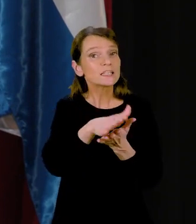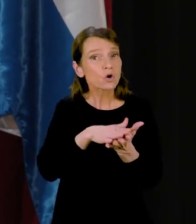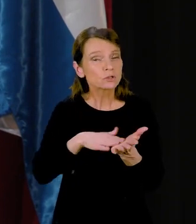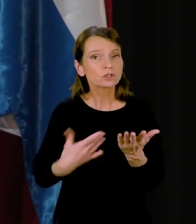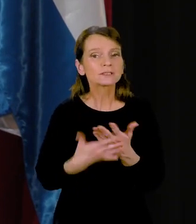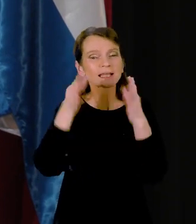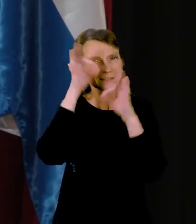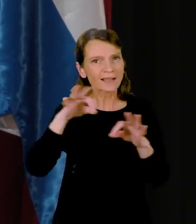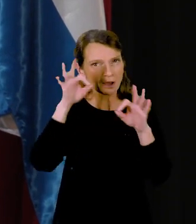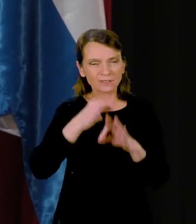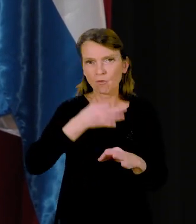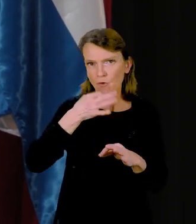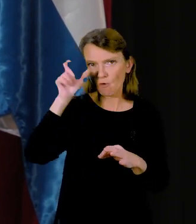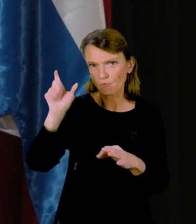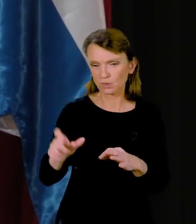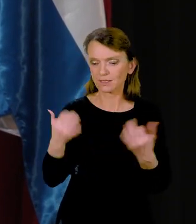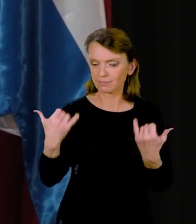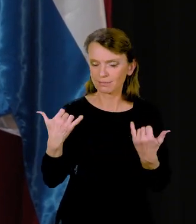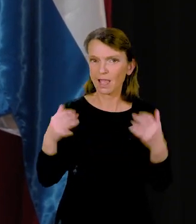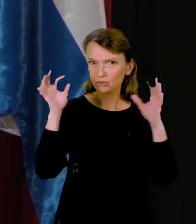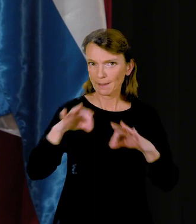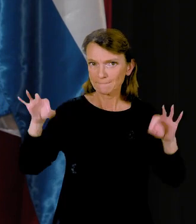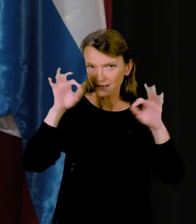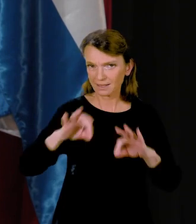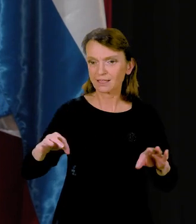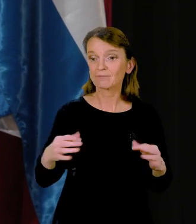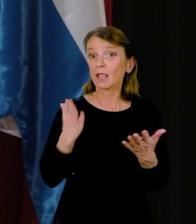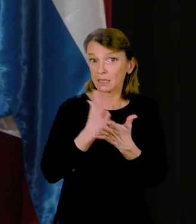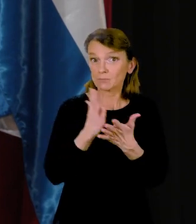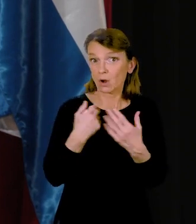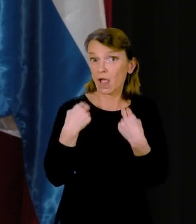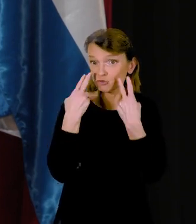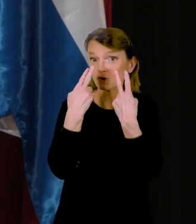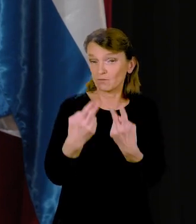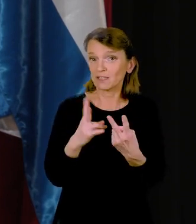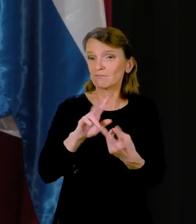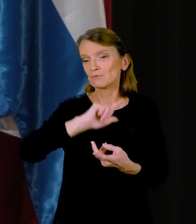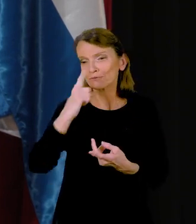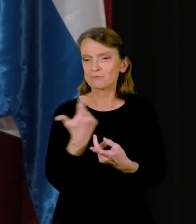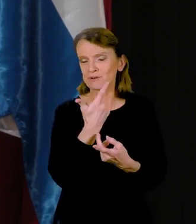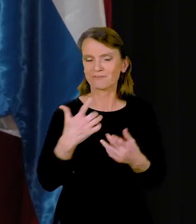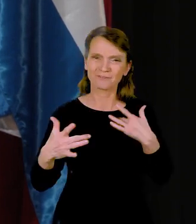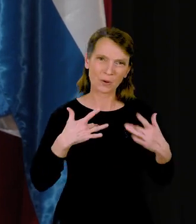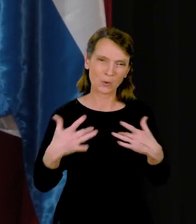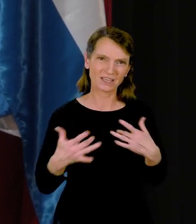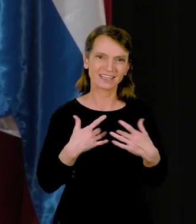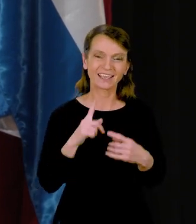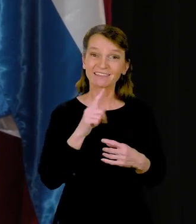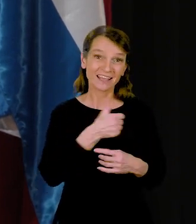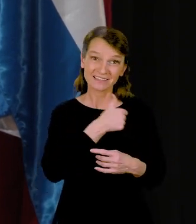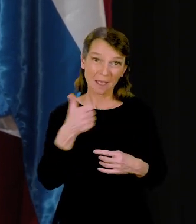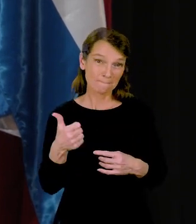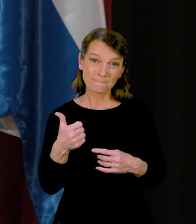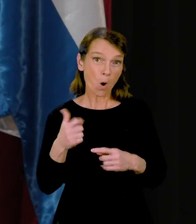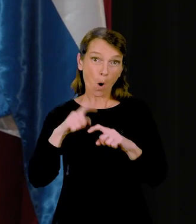za slavnostnega govorca današnje prireditve, ki smo ga že videli v drugačni vlogi. Ne